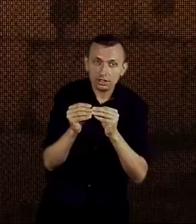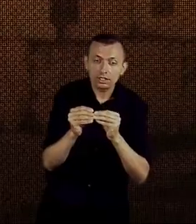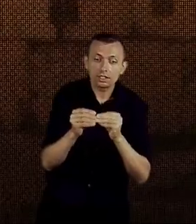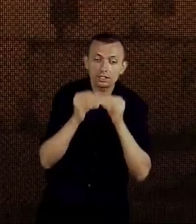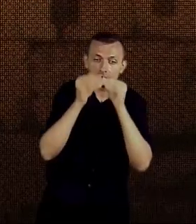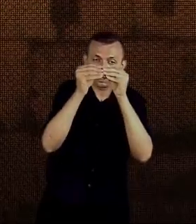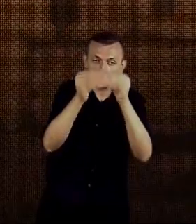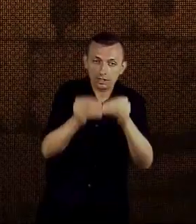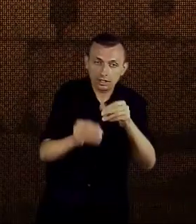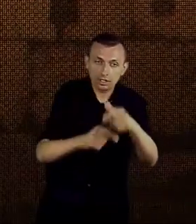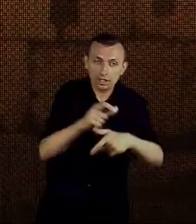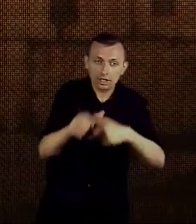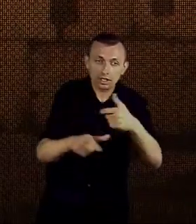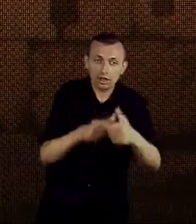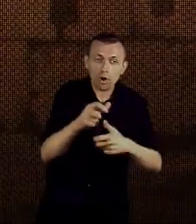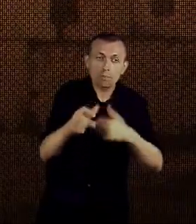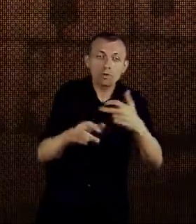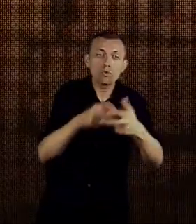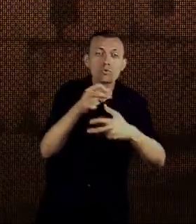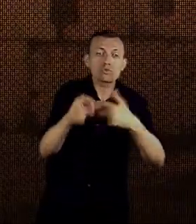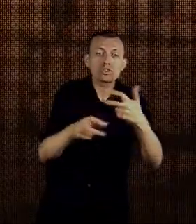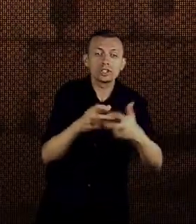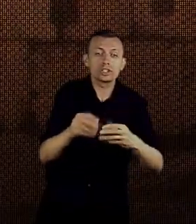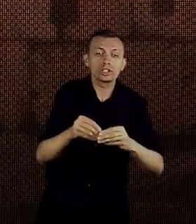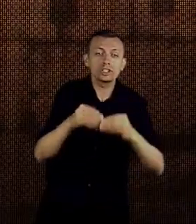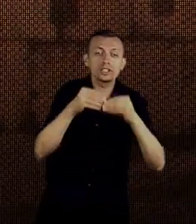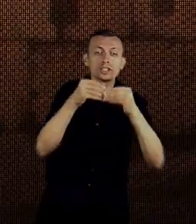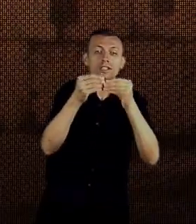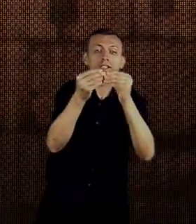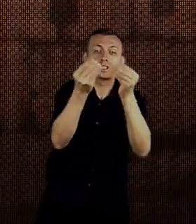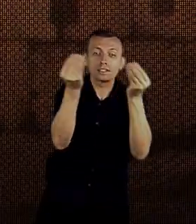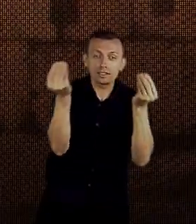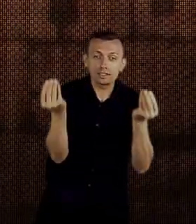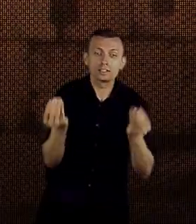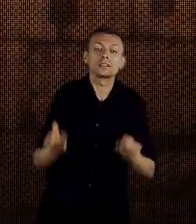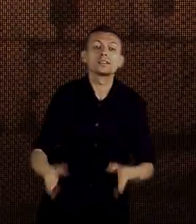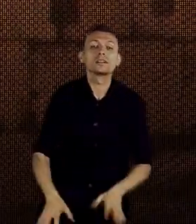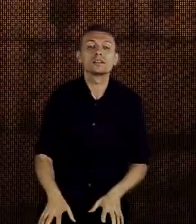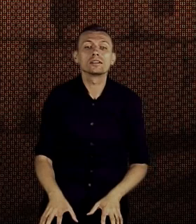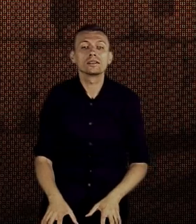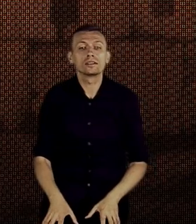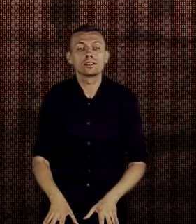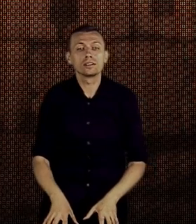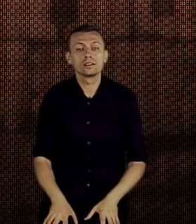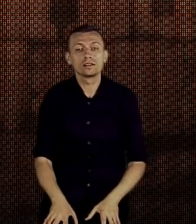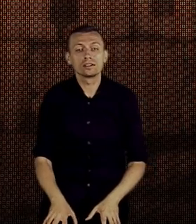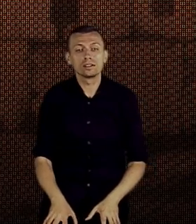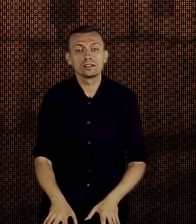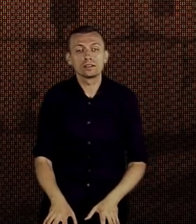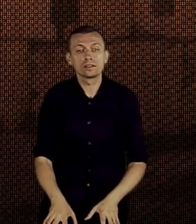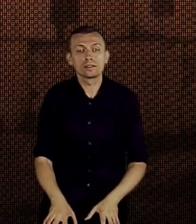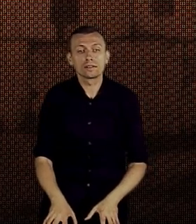górze Moria, nie chodziło tylko o życie ukochanego syna Abrahama, Izaaka.